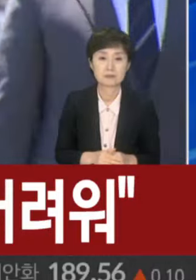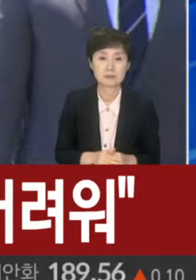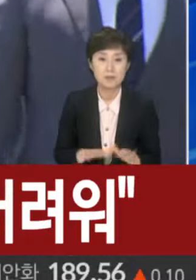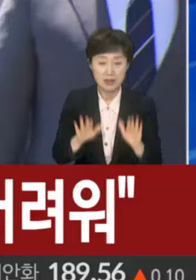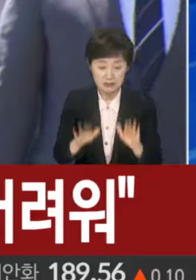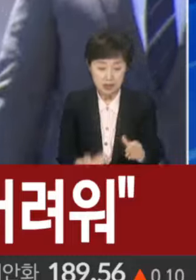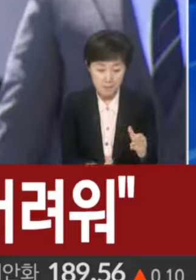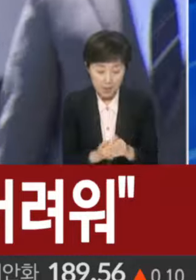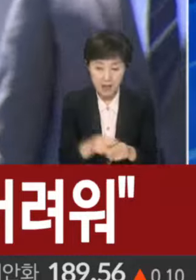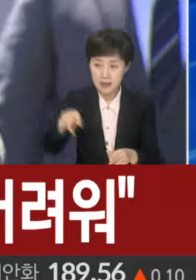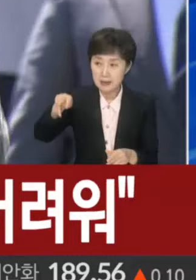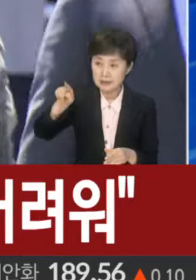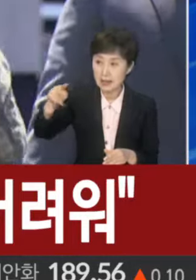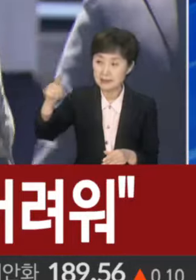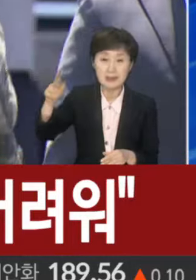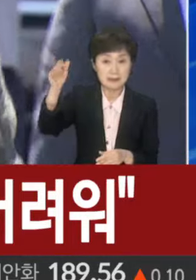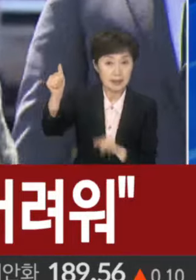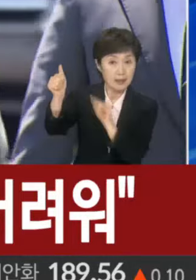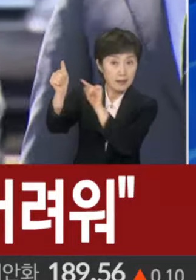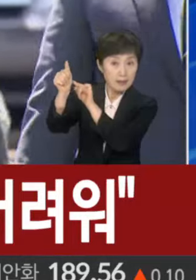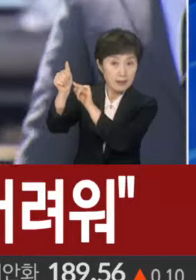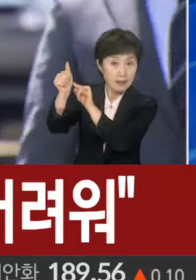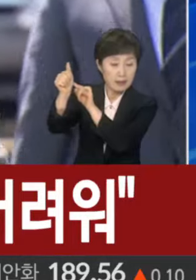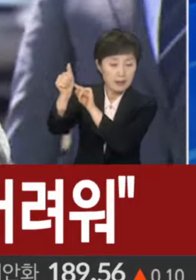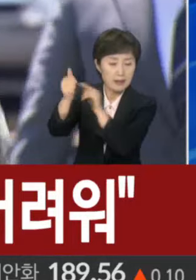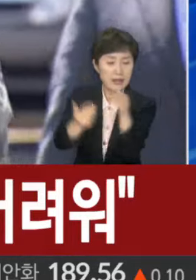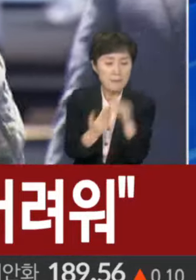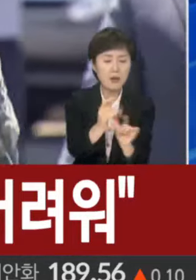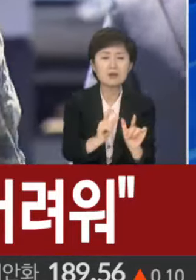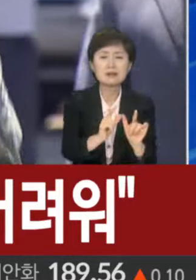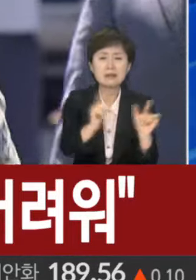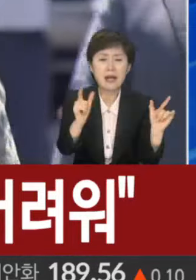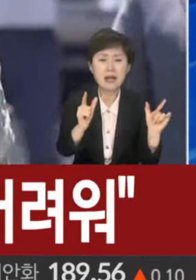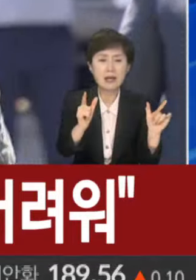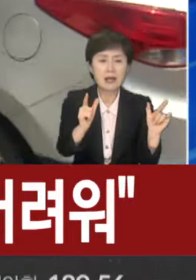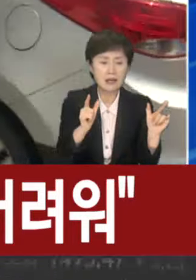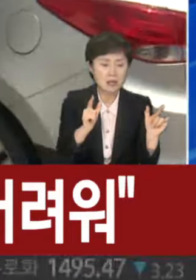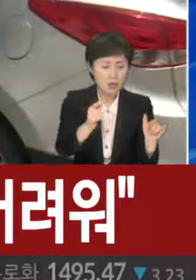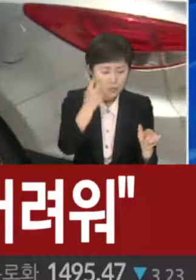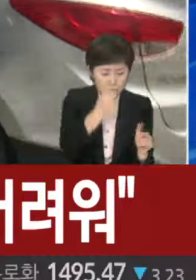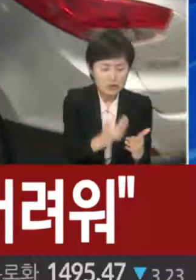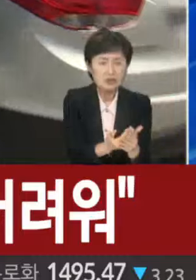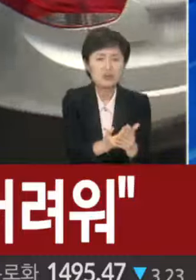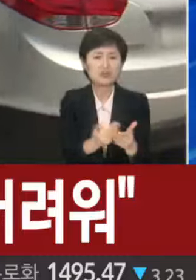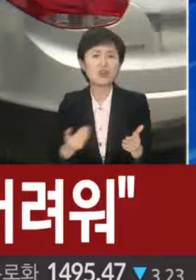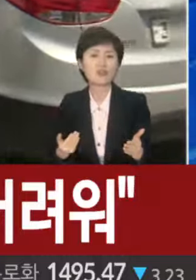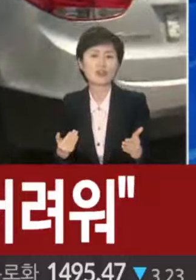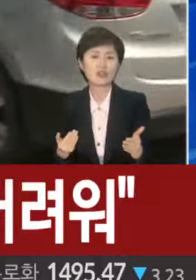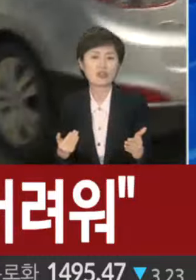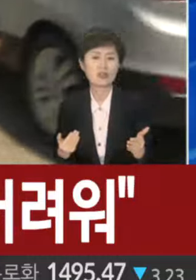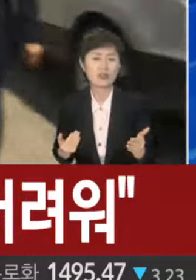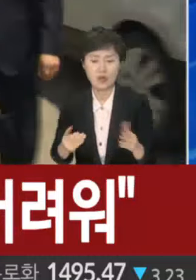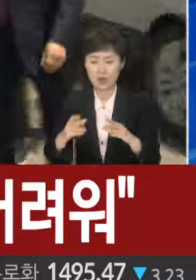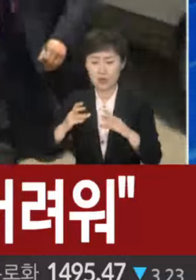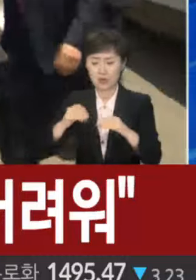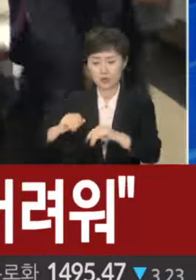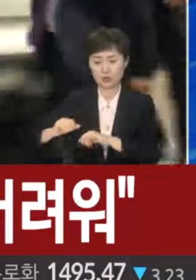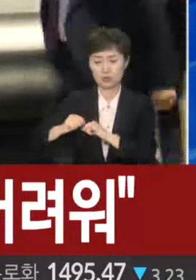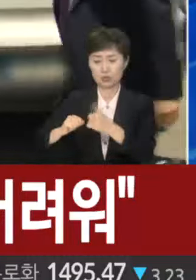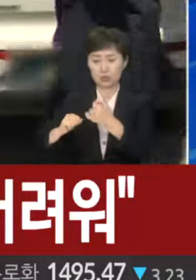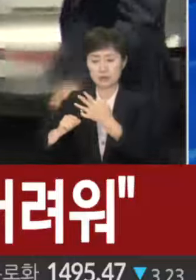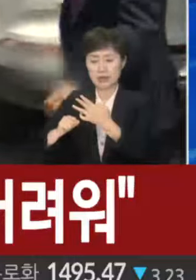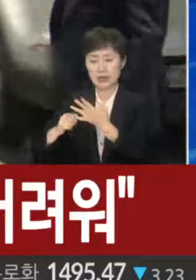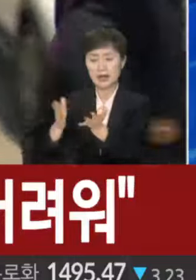이 사건에서 사단장 같은 경우에는 사건 당일 이 수중수색이 있기 전에 이미 그 전에 육군